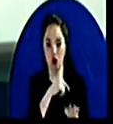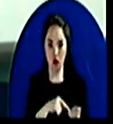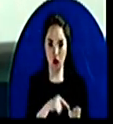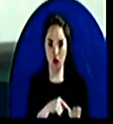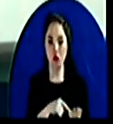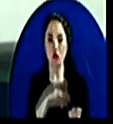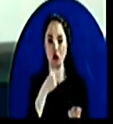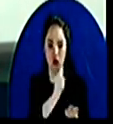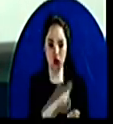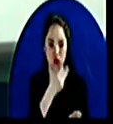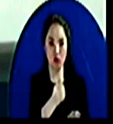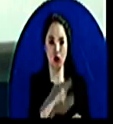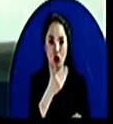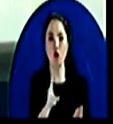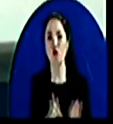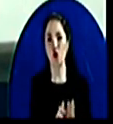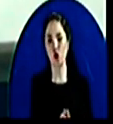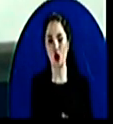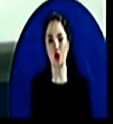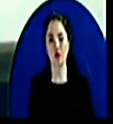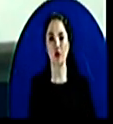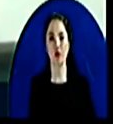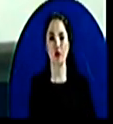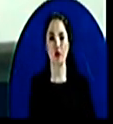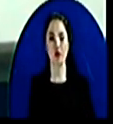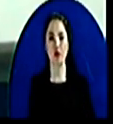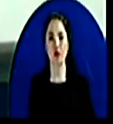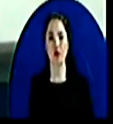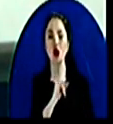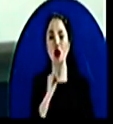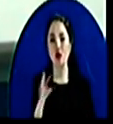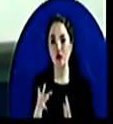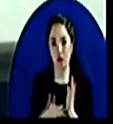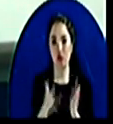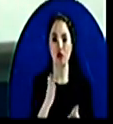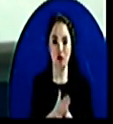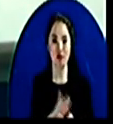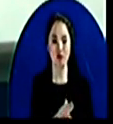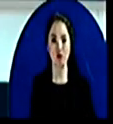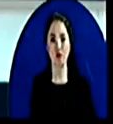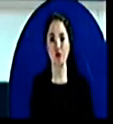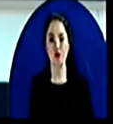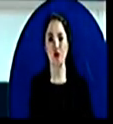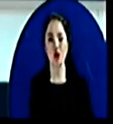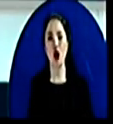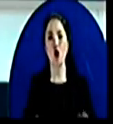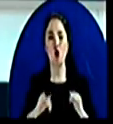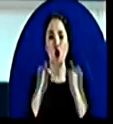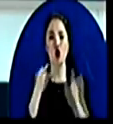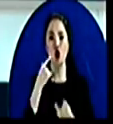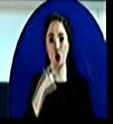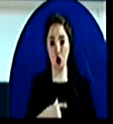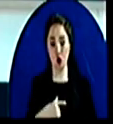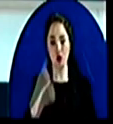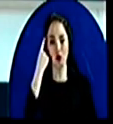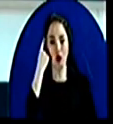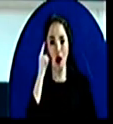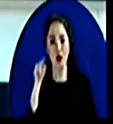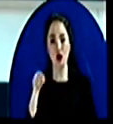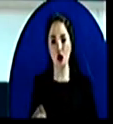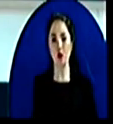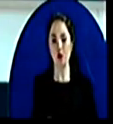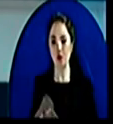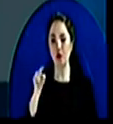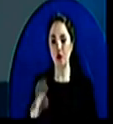дээр шууд мэдээлэл авах боломжтой ийм school alert гэдэг системийг хэрэгжүүлээд байна. Улсын хурлын гишүүн Болдын санаачилсан